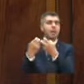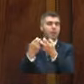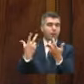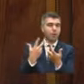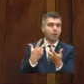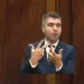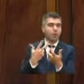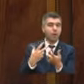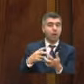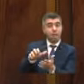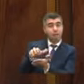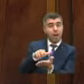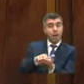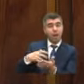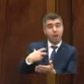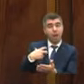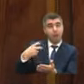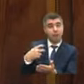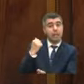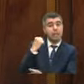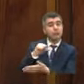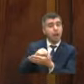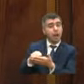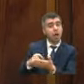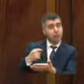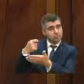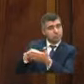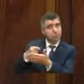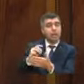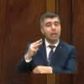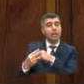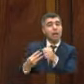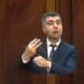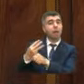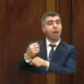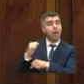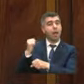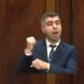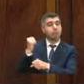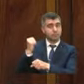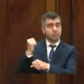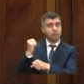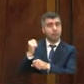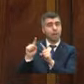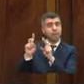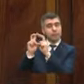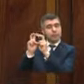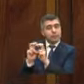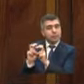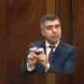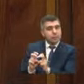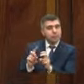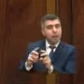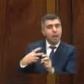الفلاحة الكبار راهو لو كيعطيو الضريب منذ 3 سنوات وكل سنة كنزلوا هذاك المستوى ديال